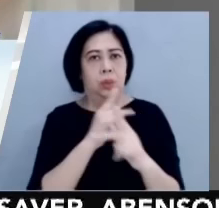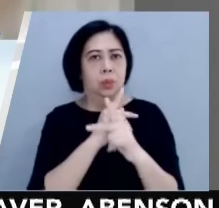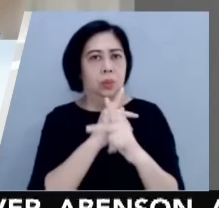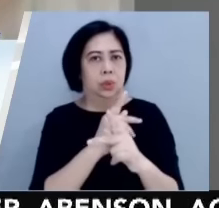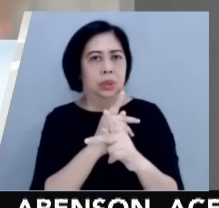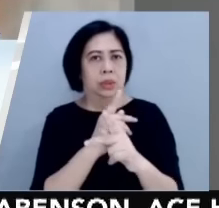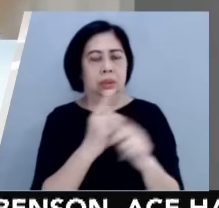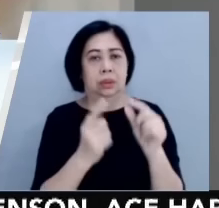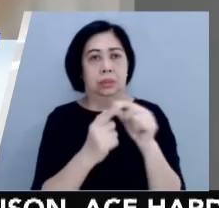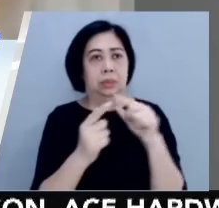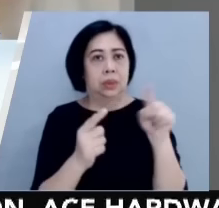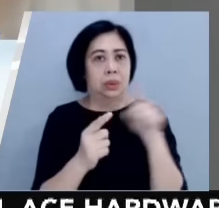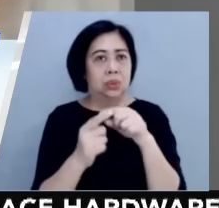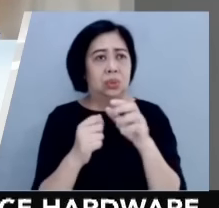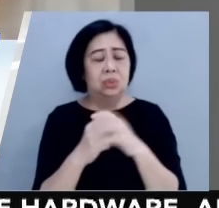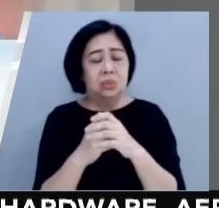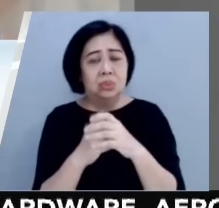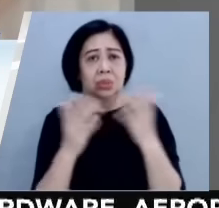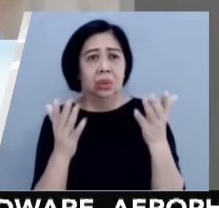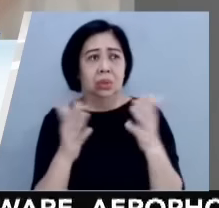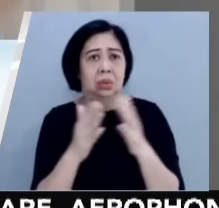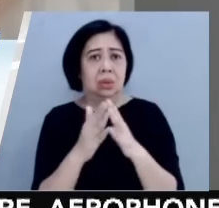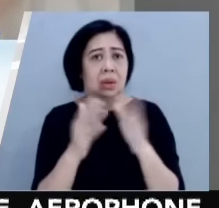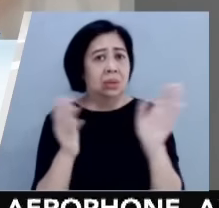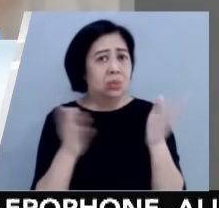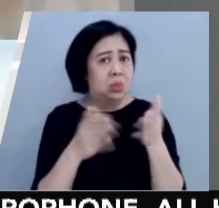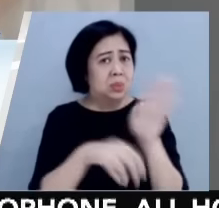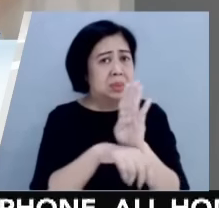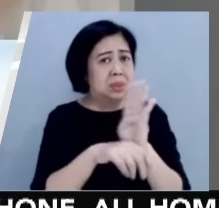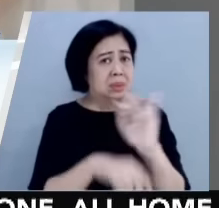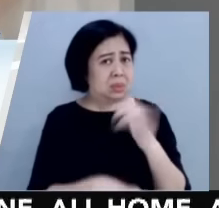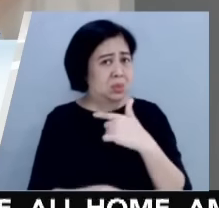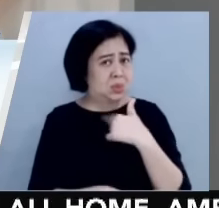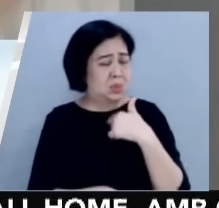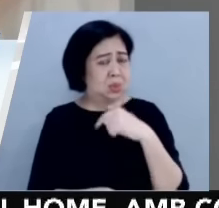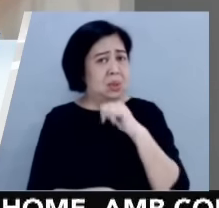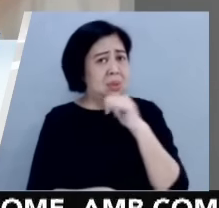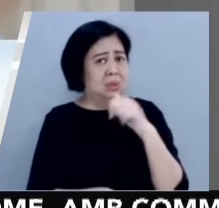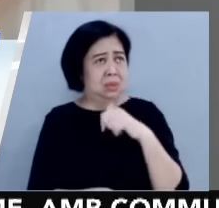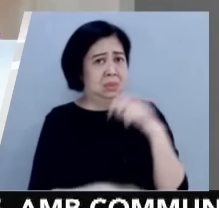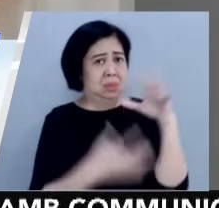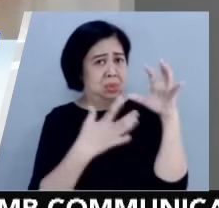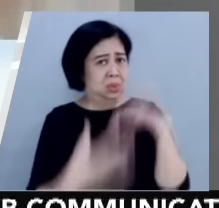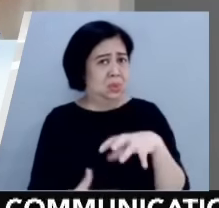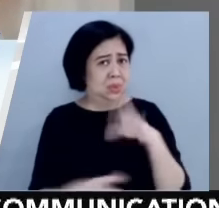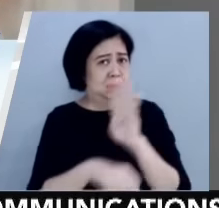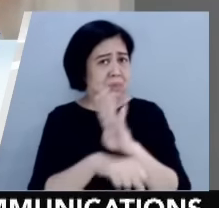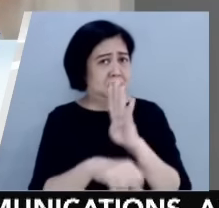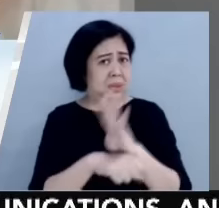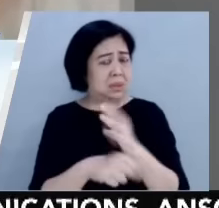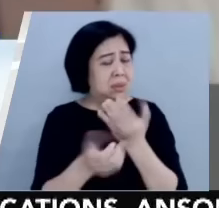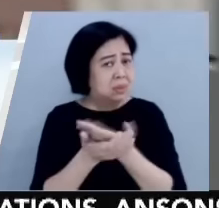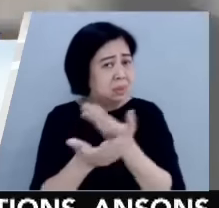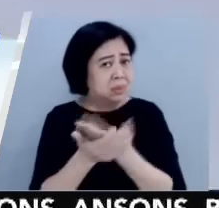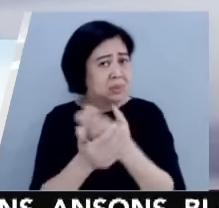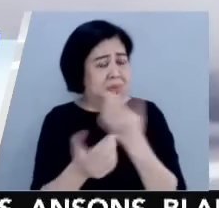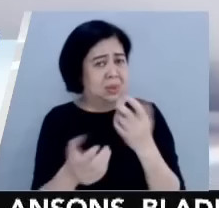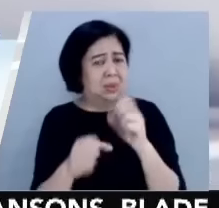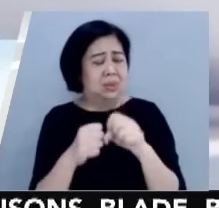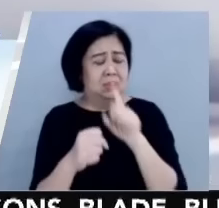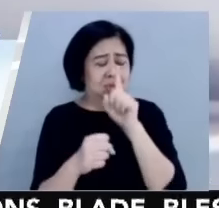mga maliliit na nagninegosyo kagaya ko. Hindi naman kami malalaking negosyante pa. Nagsisimula pa lang, di ba? Kaya nakakaiyak